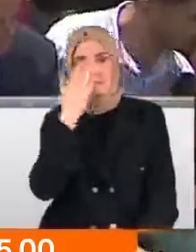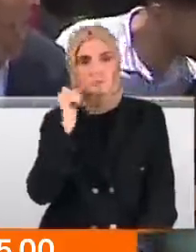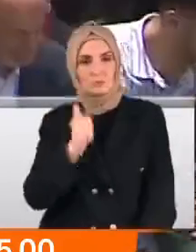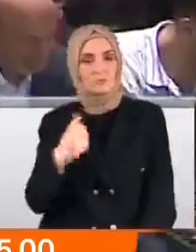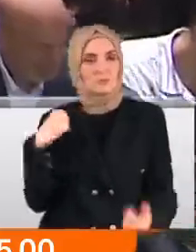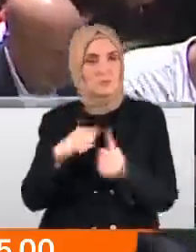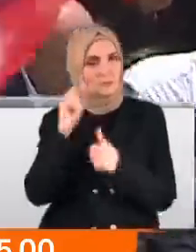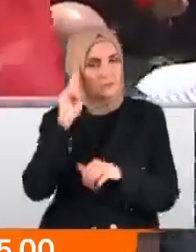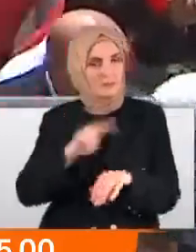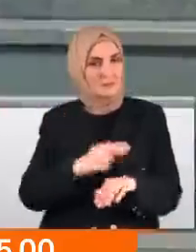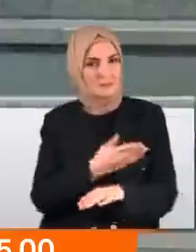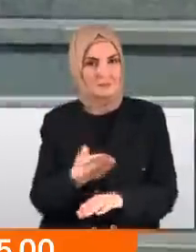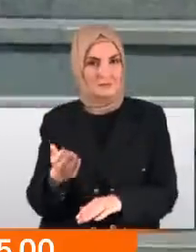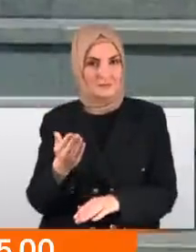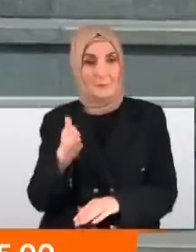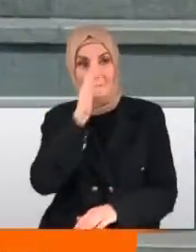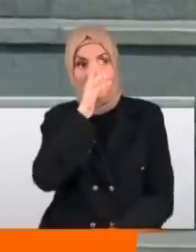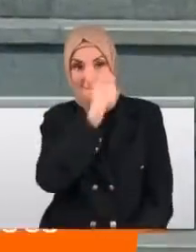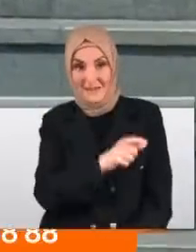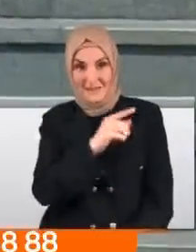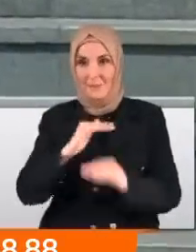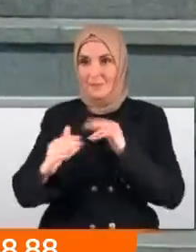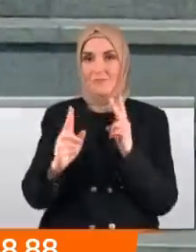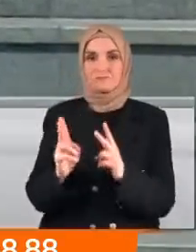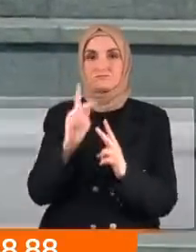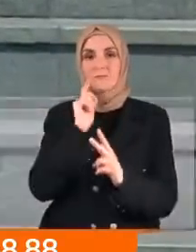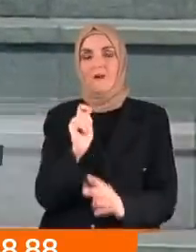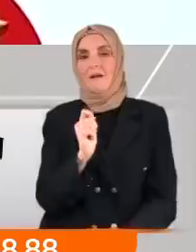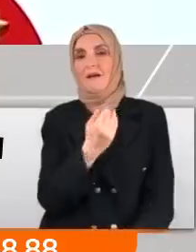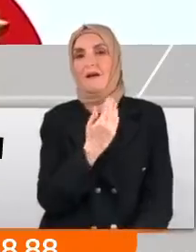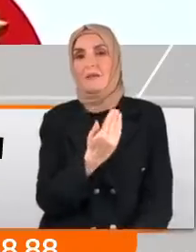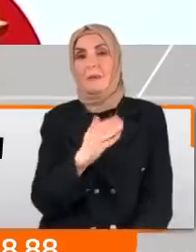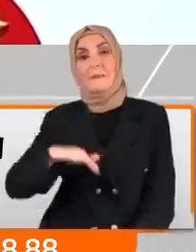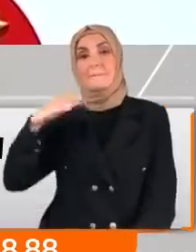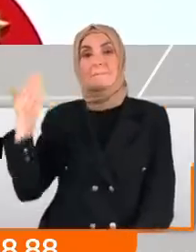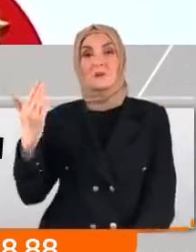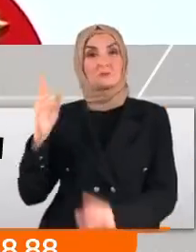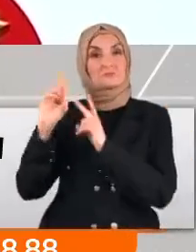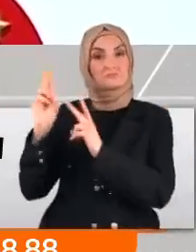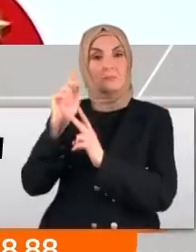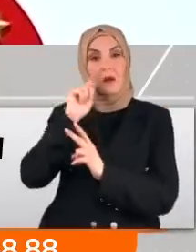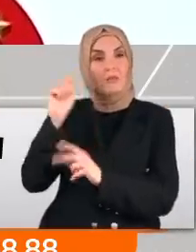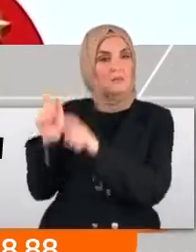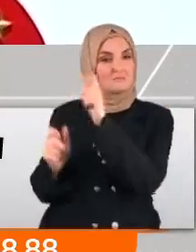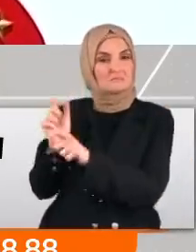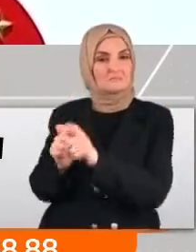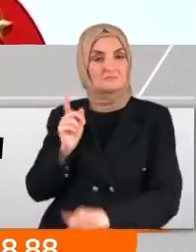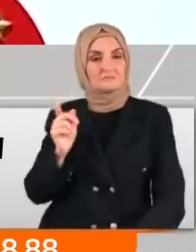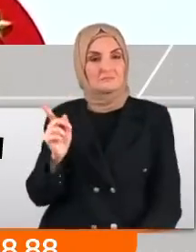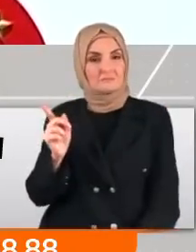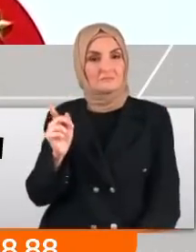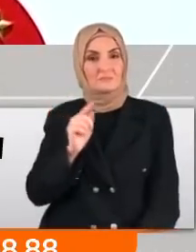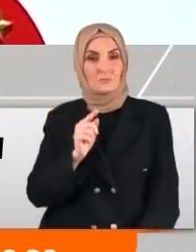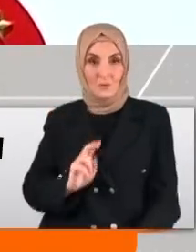milletin adamıydı. Başkalarının adamı olanlar ise ne Menderes'i kalkınma atılımlarının altında